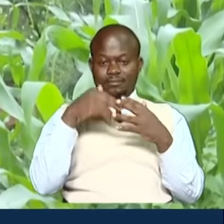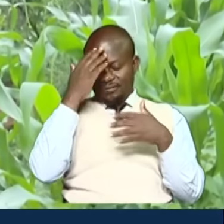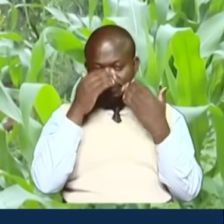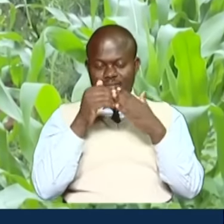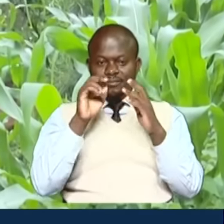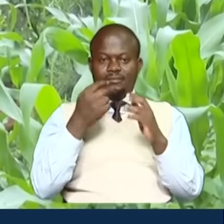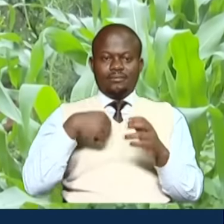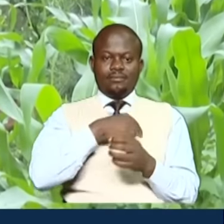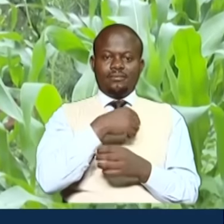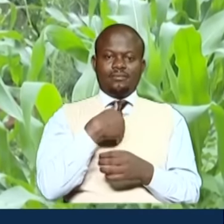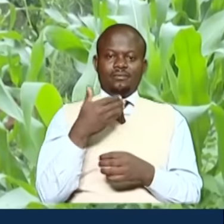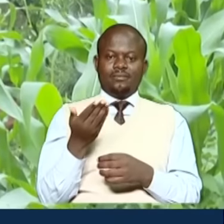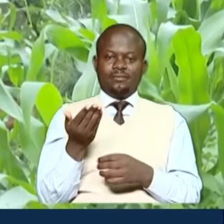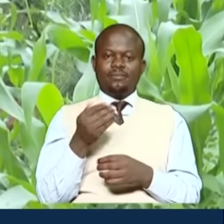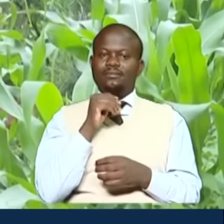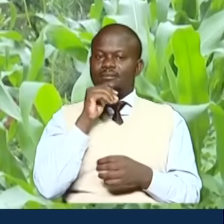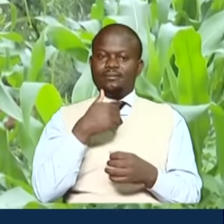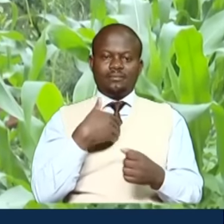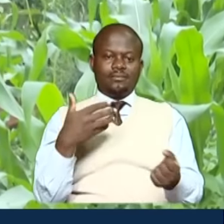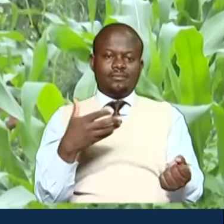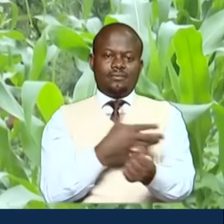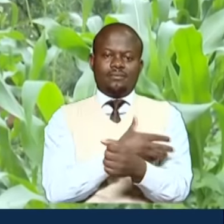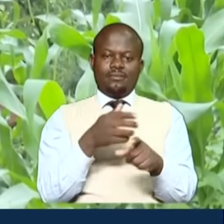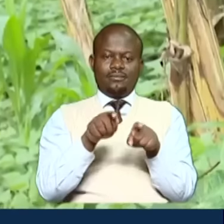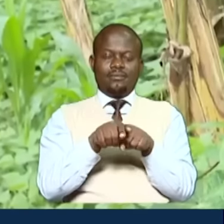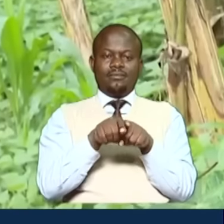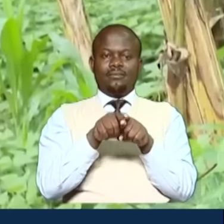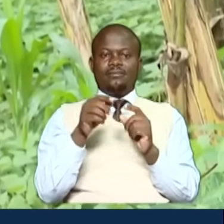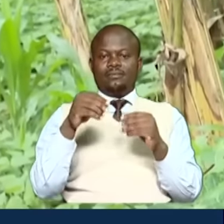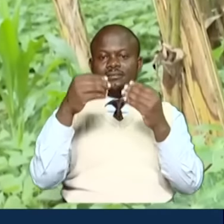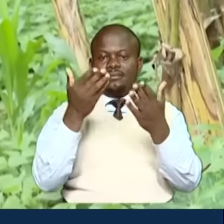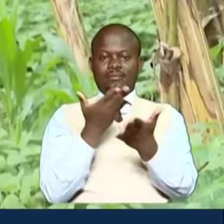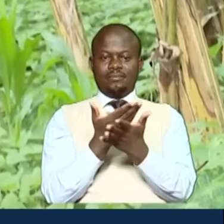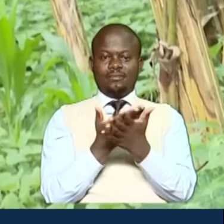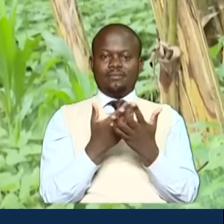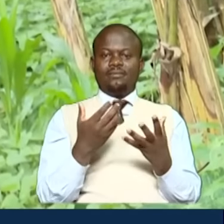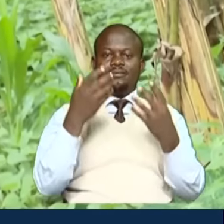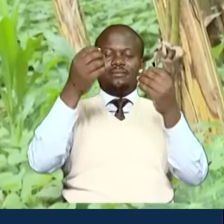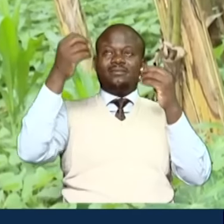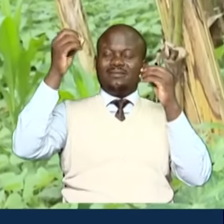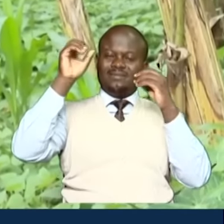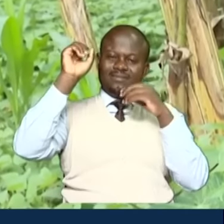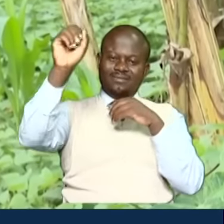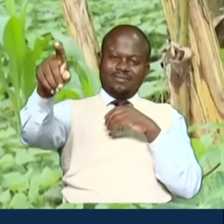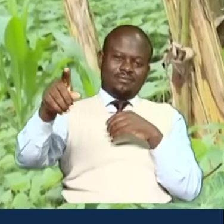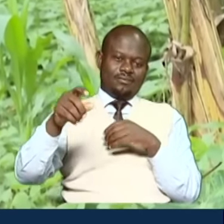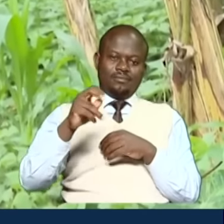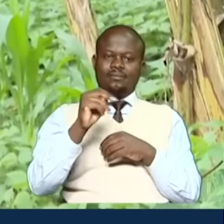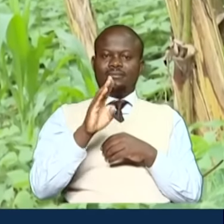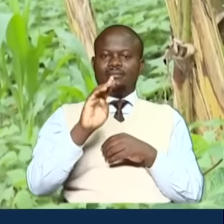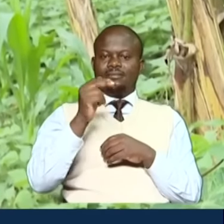muriro dufite ntabwo ufite ingufu nk'uwo bagiye batanga. Bisaba ko tujya kure yuruguzanya bihanga kuri centre